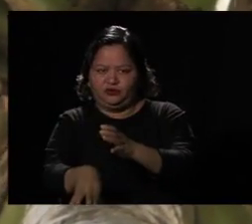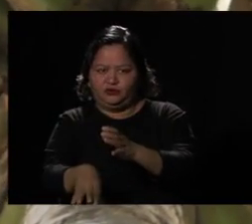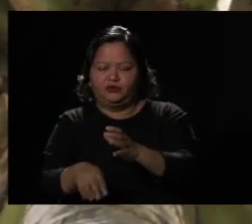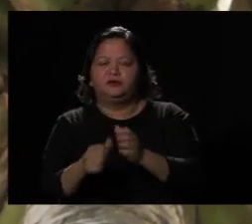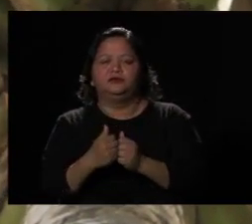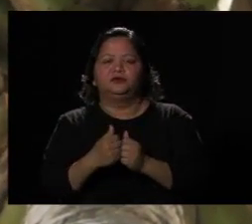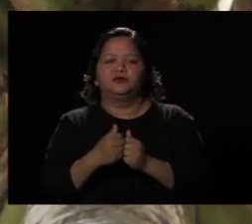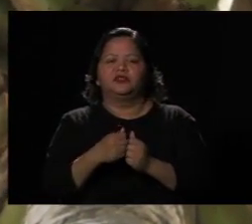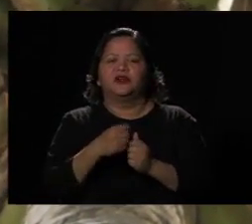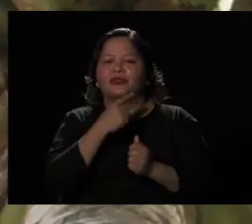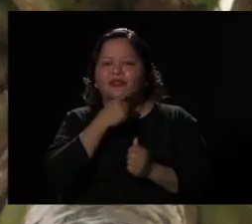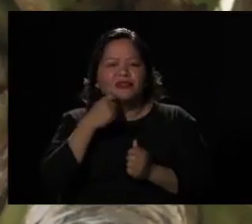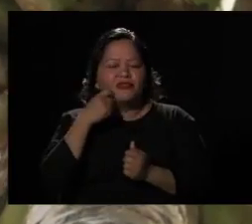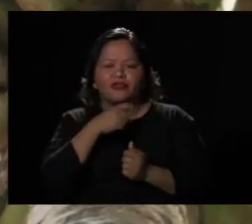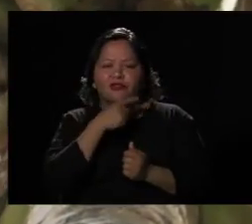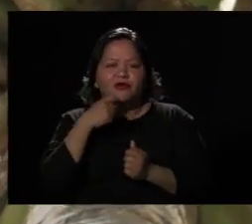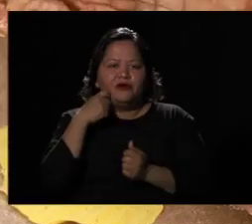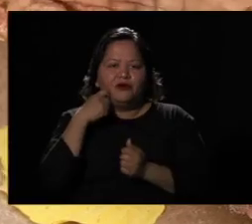Ihaif iniduk